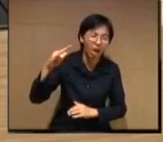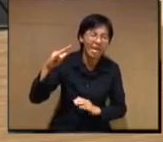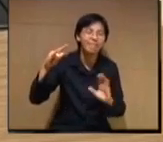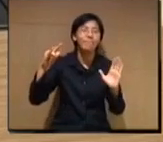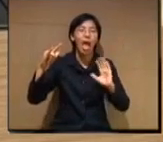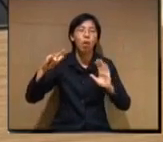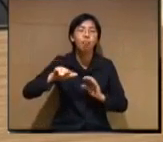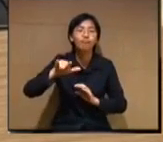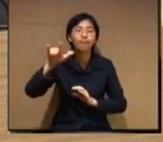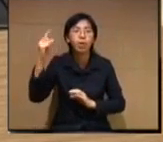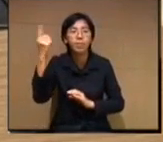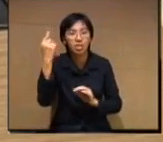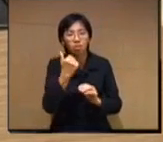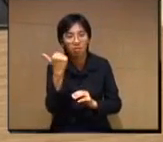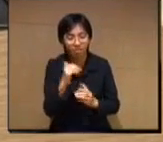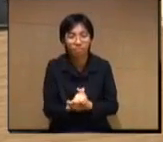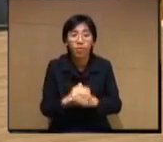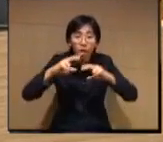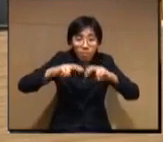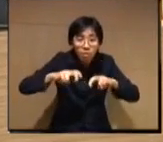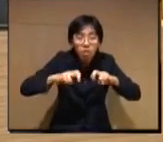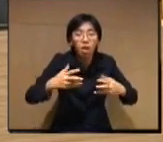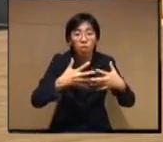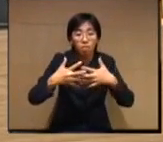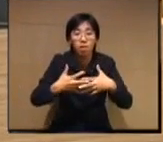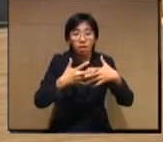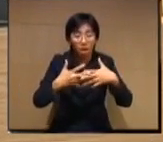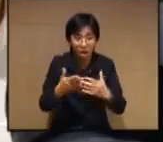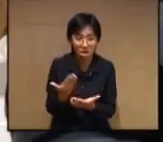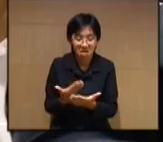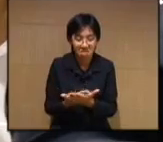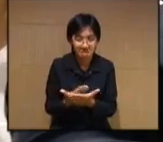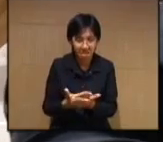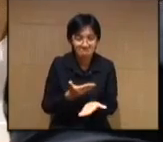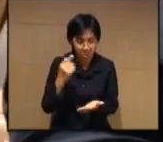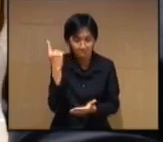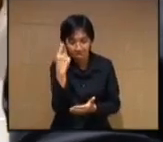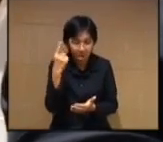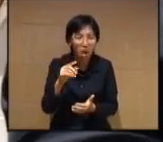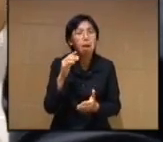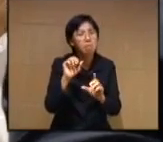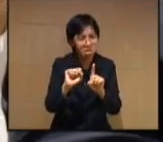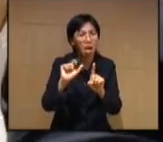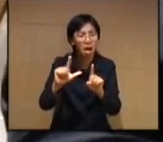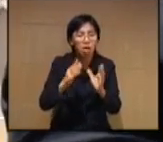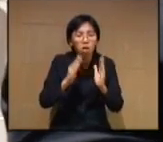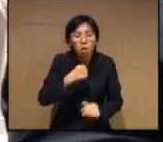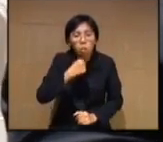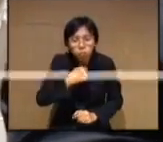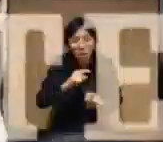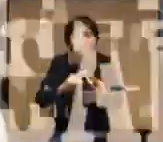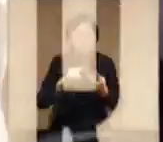ดึเมเงนมาก็สำคญเพาวามีกศึษาวิจัยจากเชนอเฅใช้มันแเลย comp os cynรา